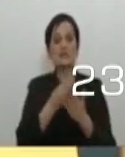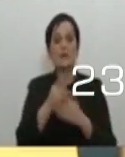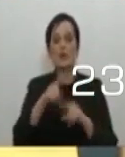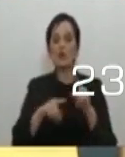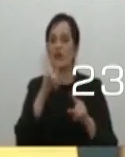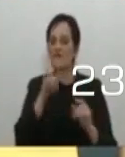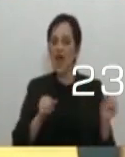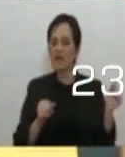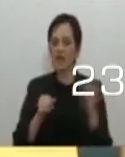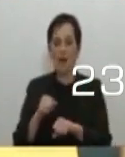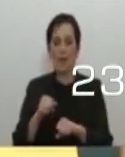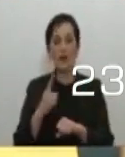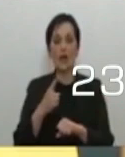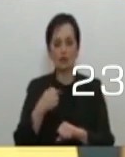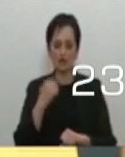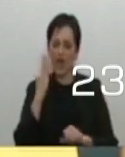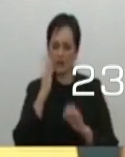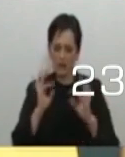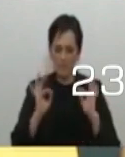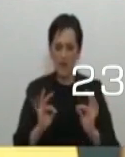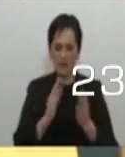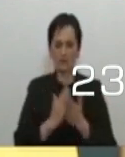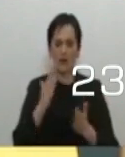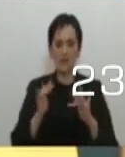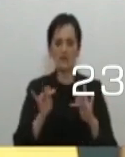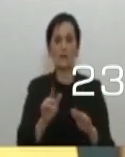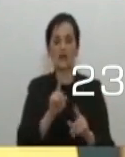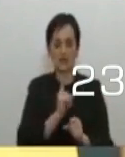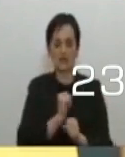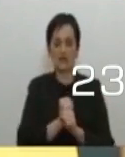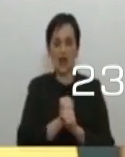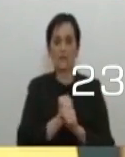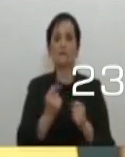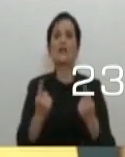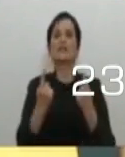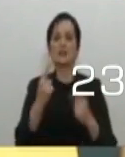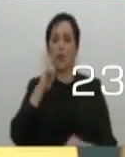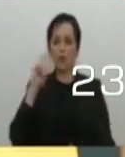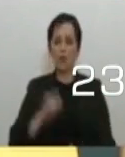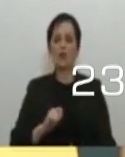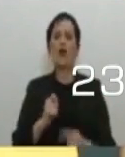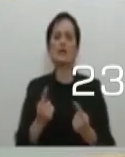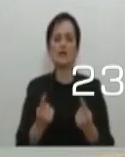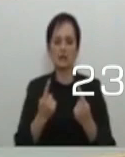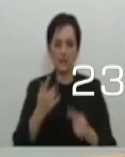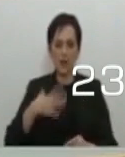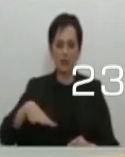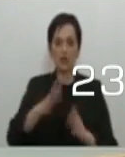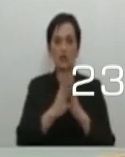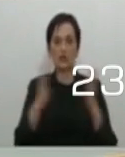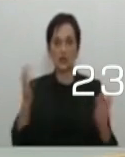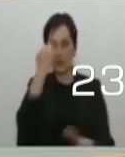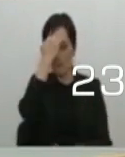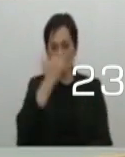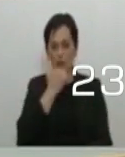ვერ დაამარცხებს, იმიტომ რომ ვართ მართლები ამ საქმეში, რასაც ჩვენ დღეს ვაკეთებთ. დიდება უკრაინას, დიდება საქართველოს. დიდი მადლობა თქვენ